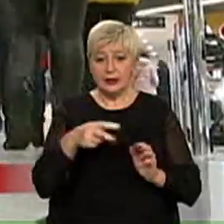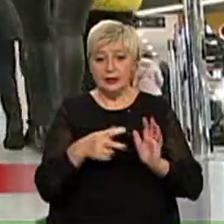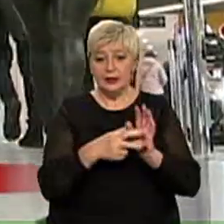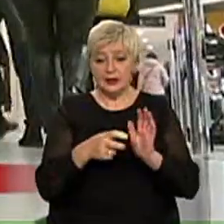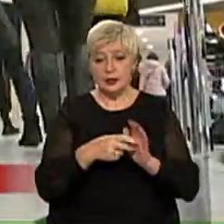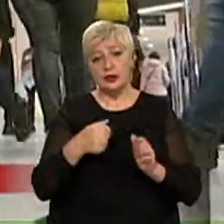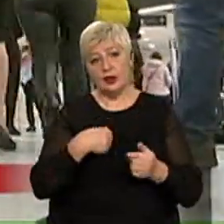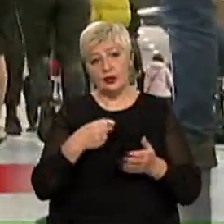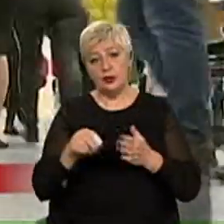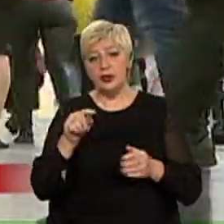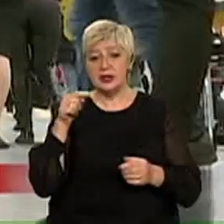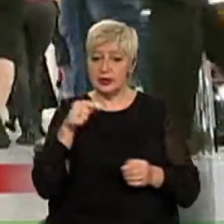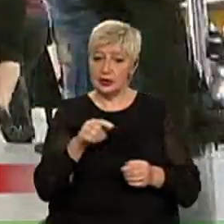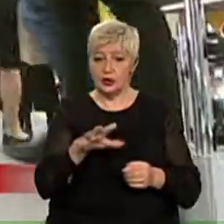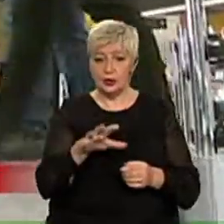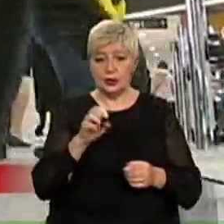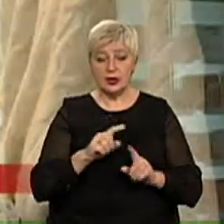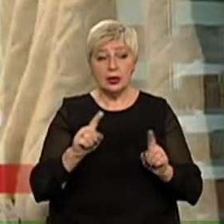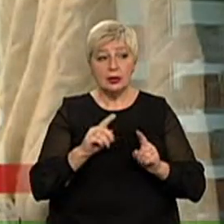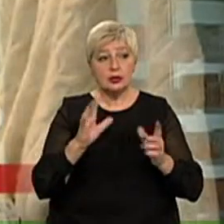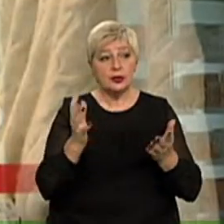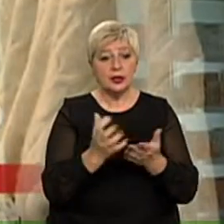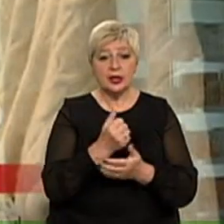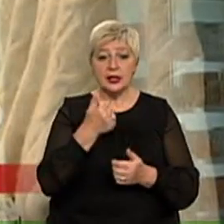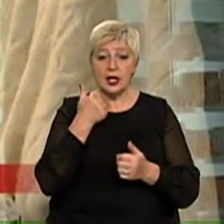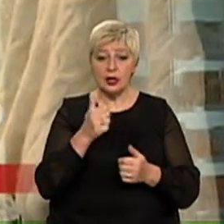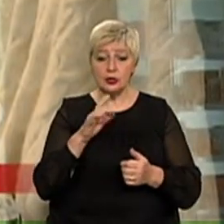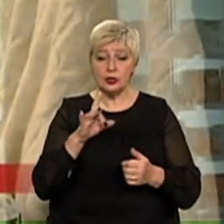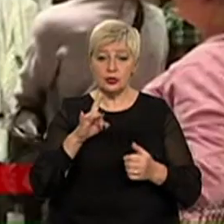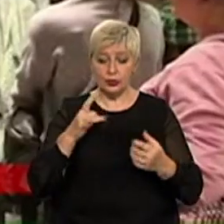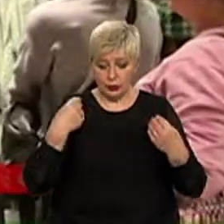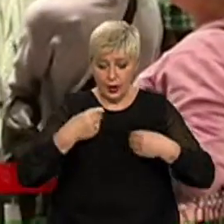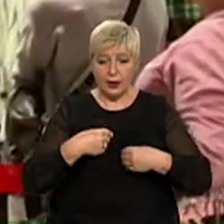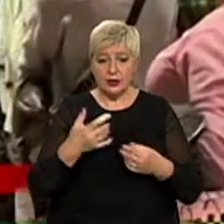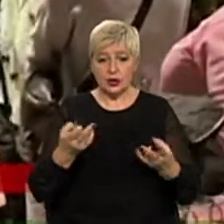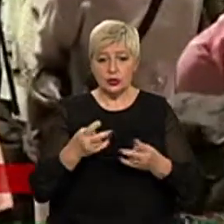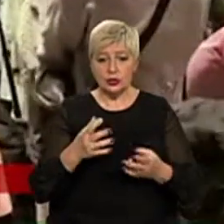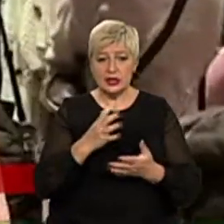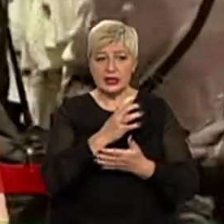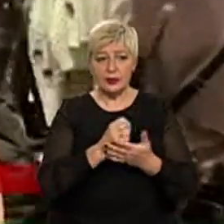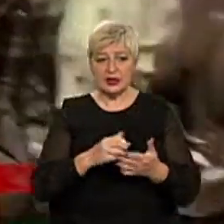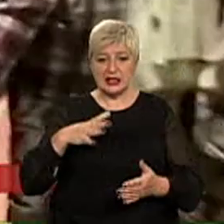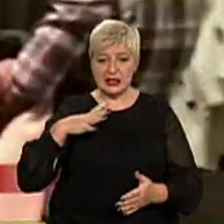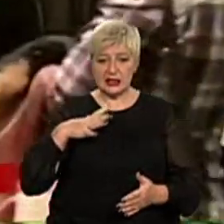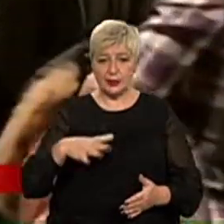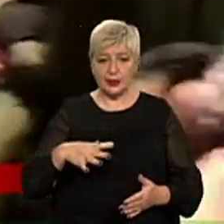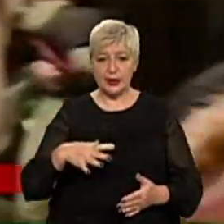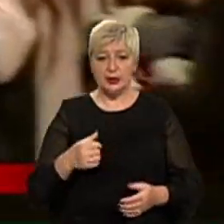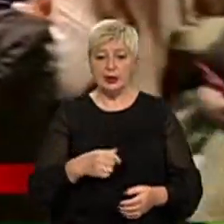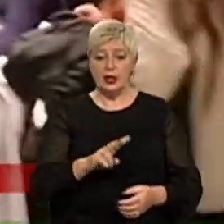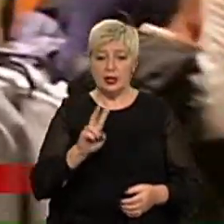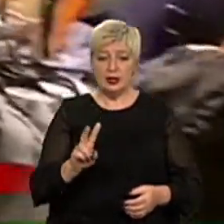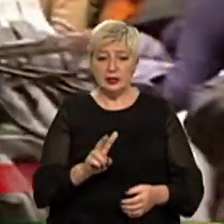1500. Яна каже, щоб полювати хорошу річ, треба запастися терпінням. Дві години з